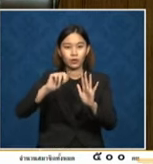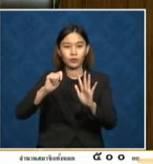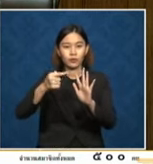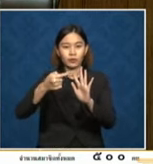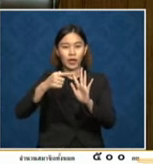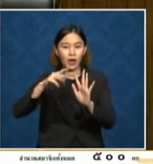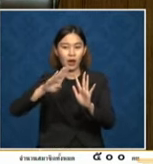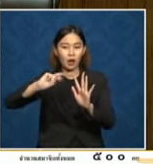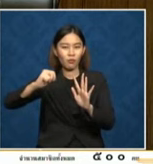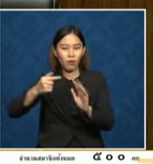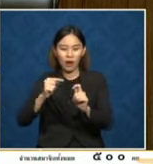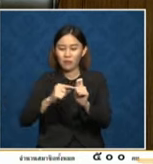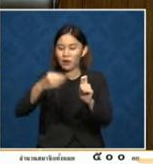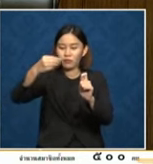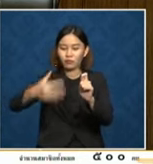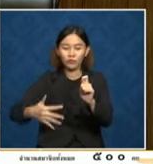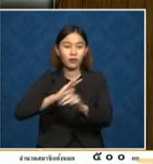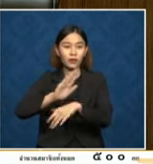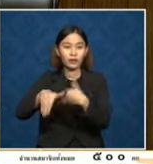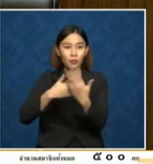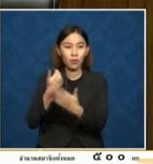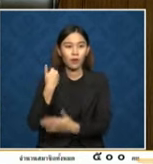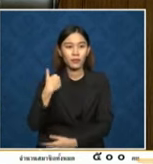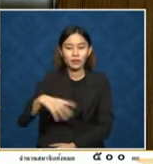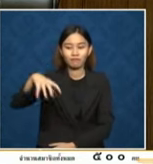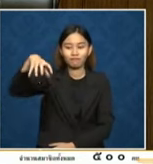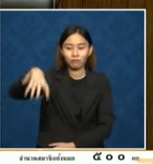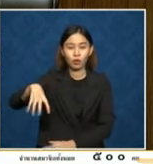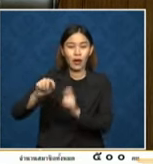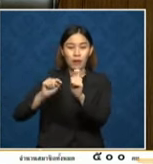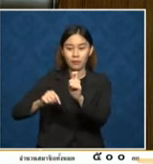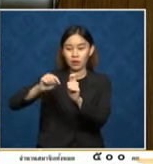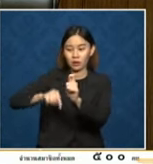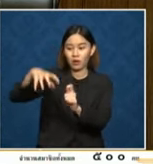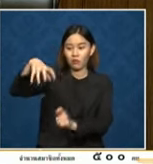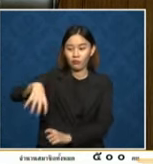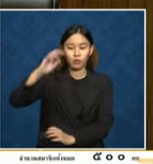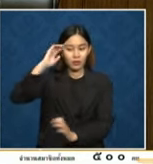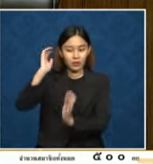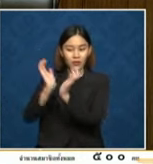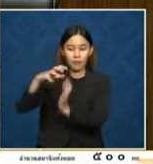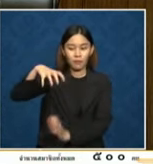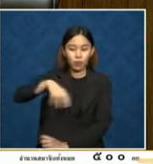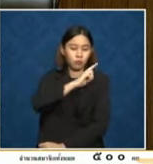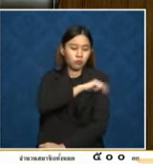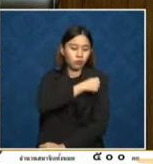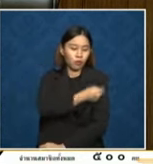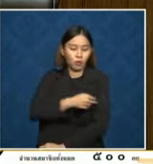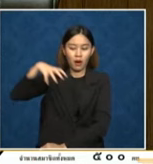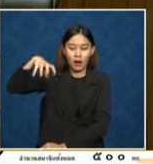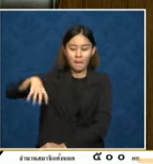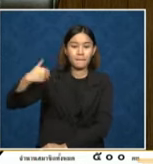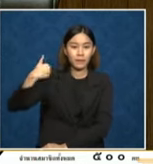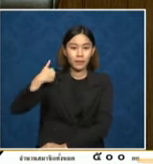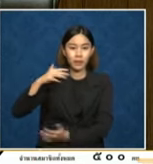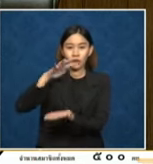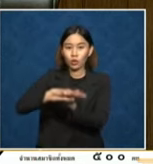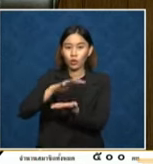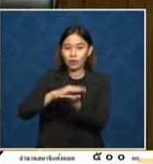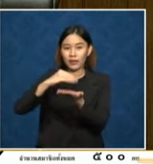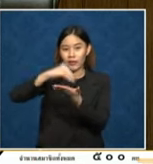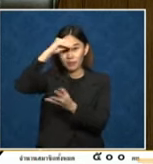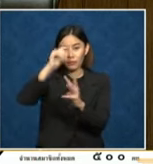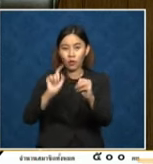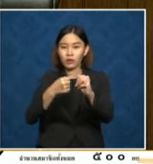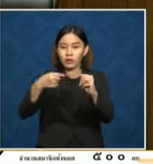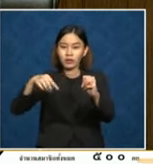ค์ทุกอำเภอฮะท่านประธานจะมีที่ว่าการอำเภอสถานีตำรวจโรงพยาบาลโรงเรียนมัธยมโร